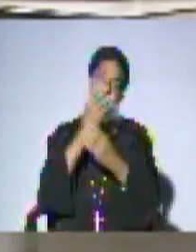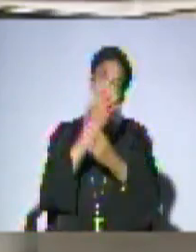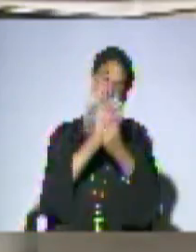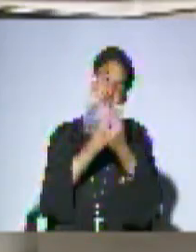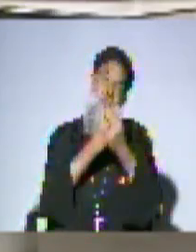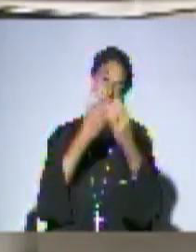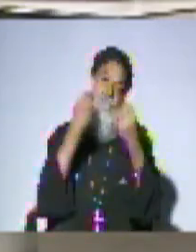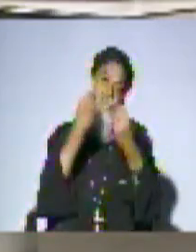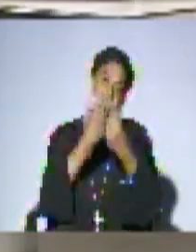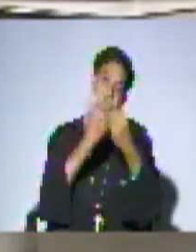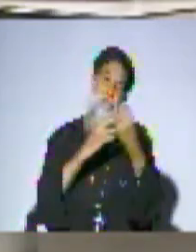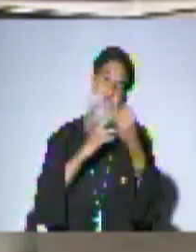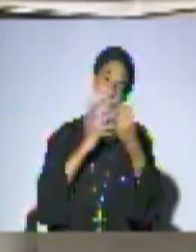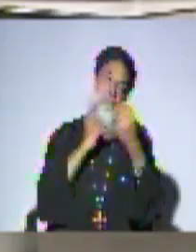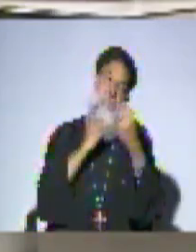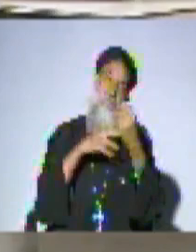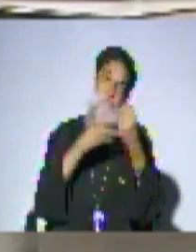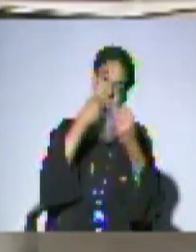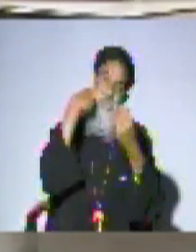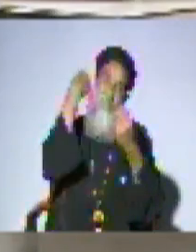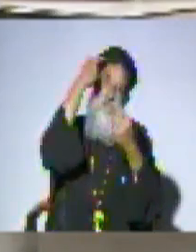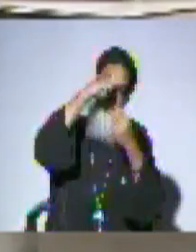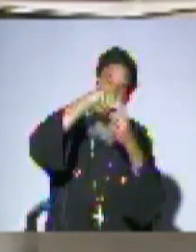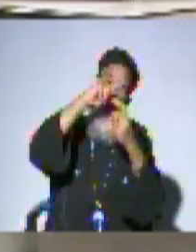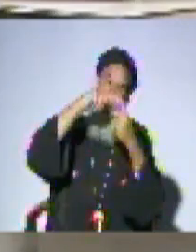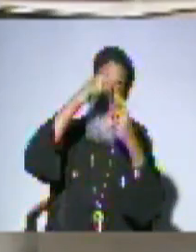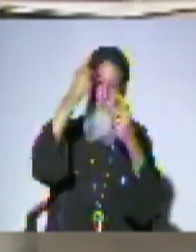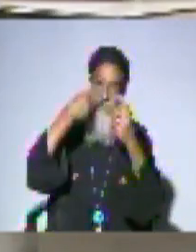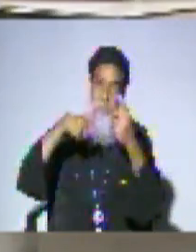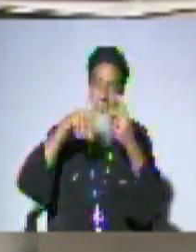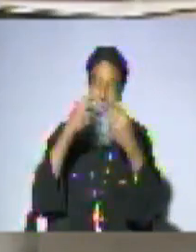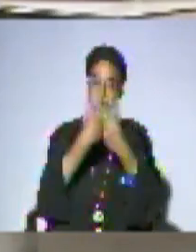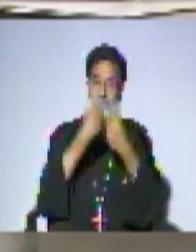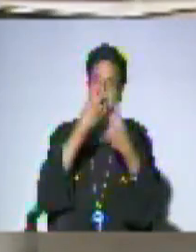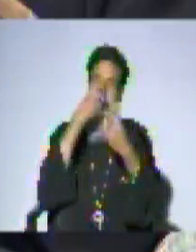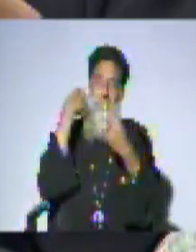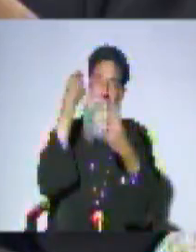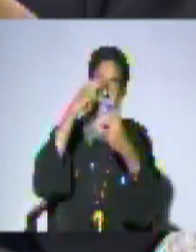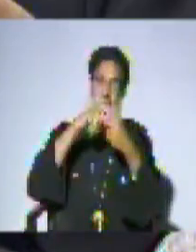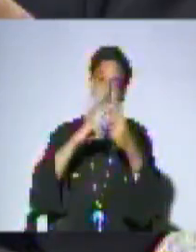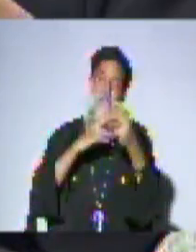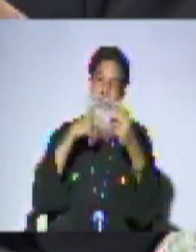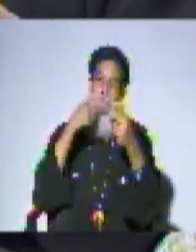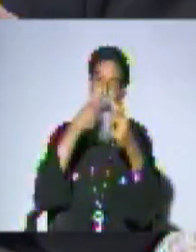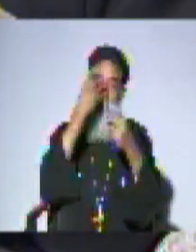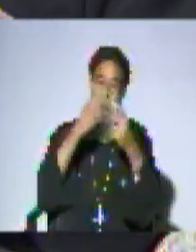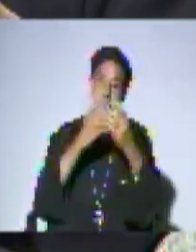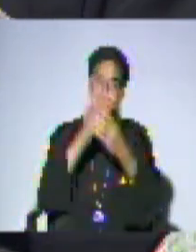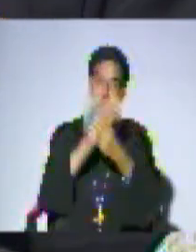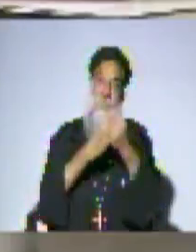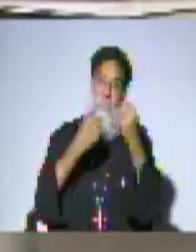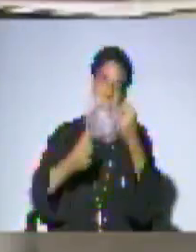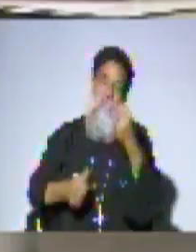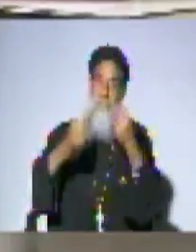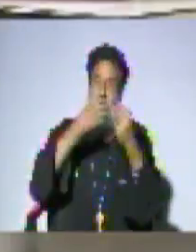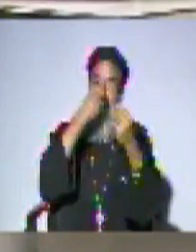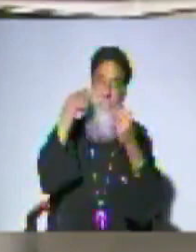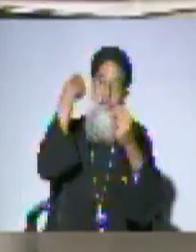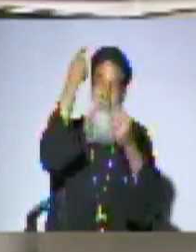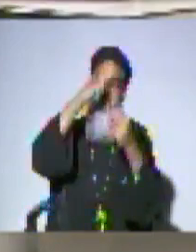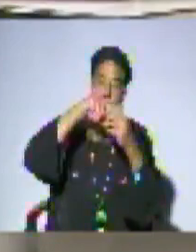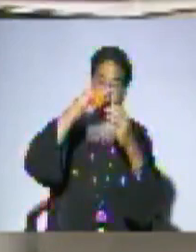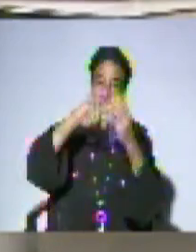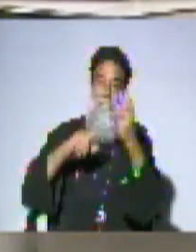نقول مع ابنك الحبيب والروح القدس، أو الوحيد والروح القدس. نكلم الابن نقول مع أبيك الصالح والروح